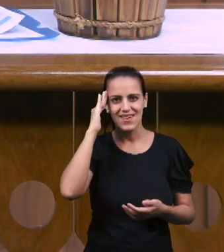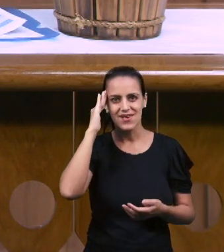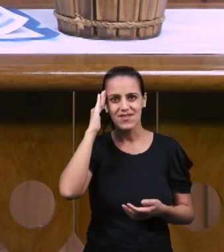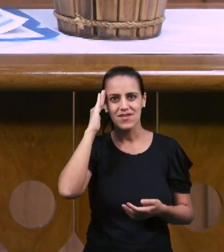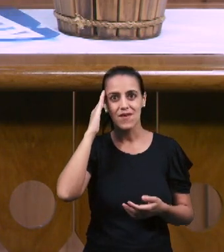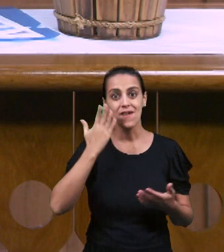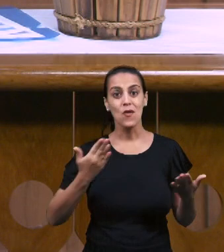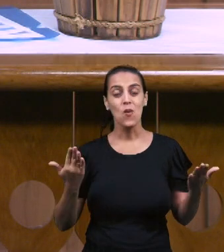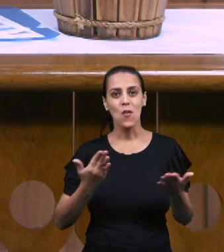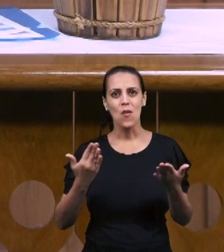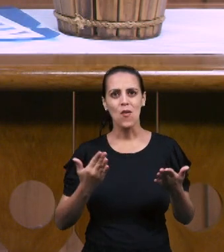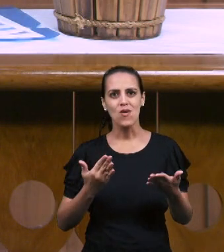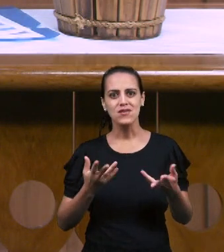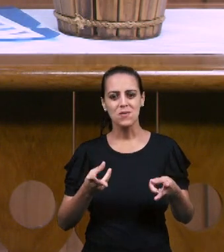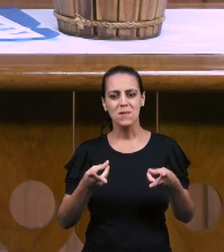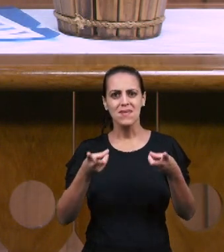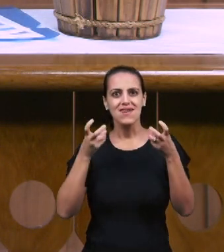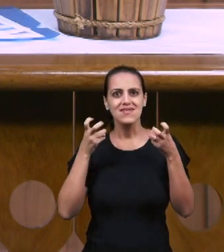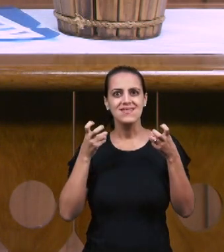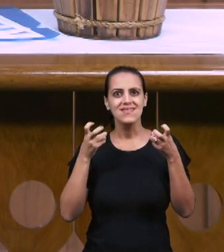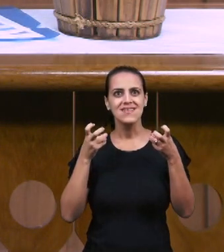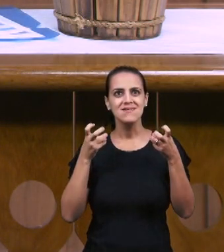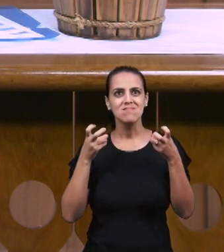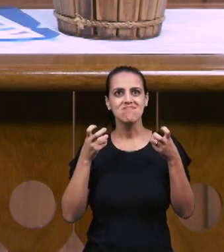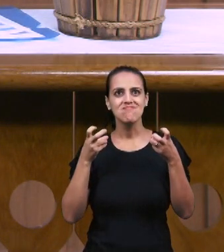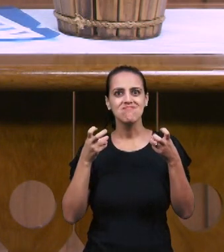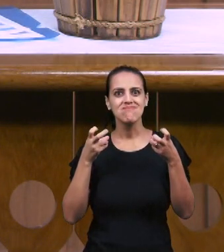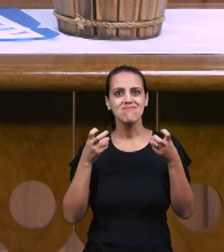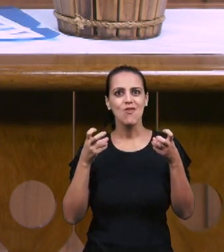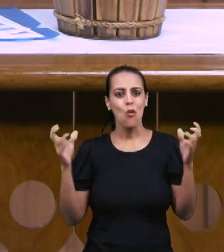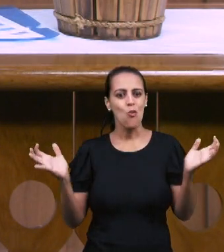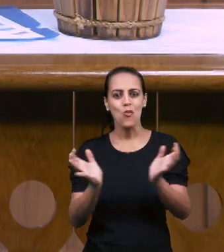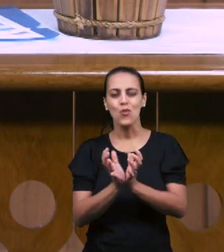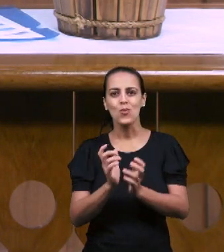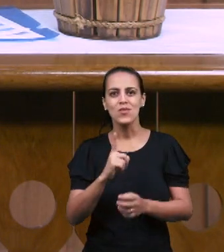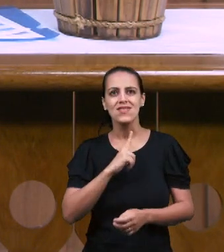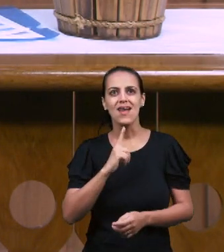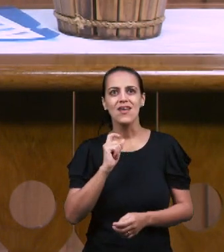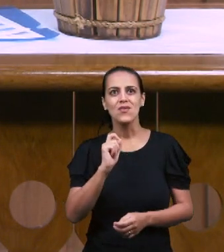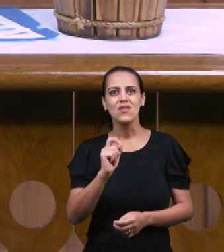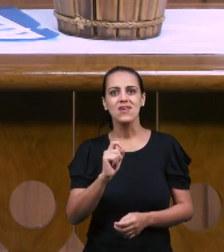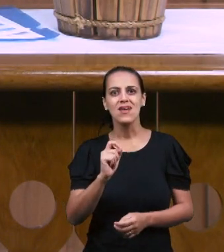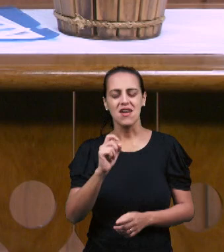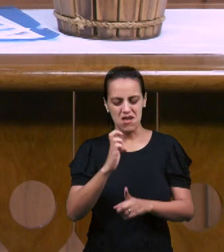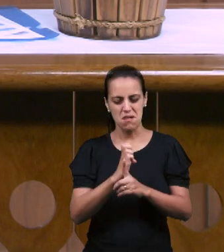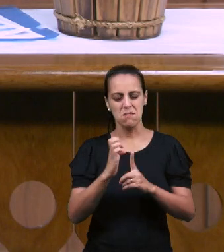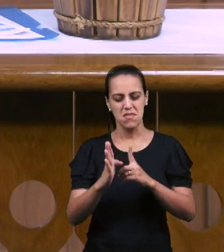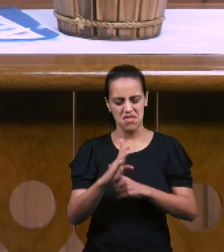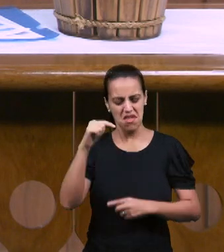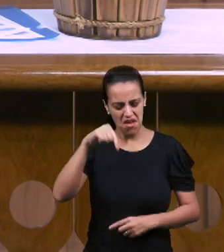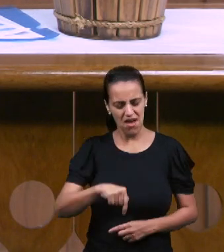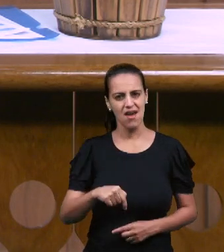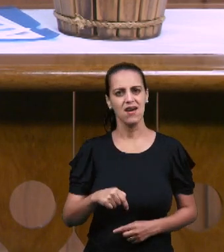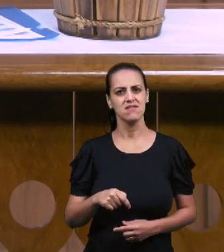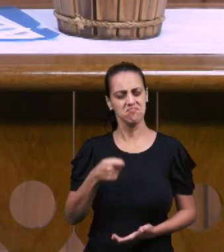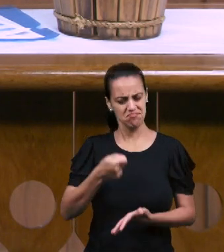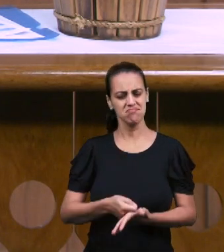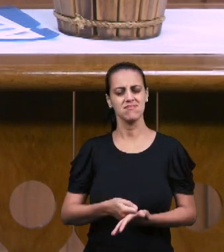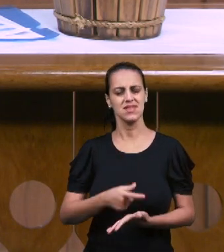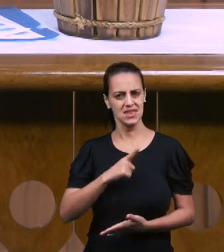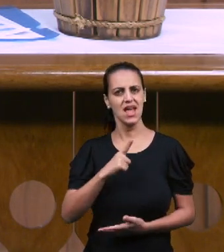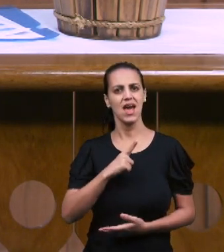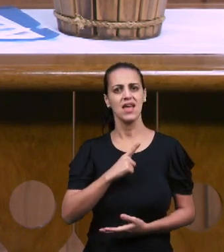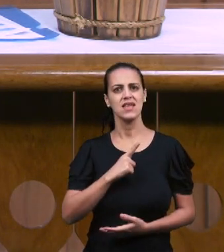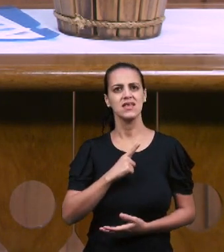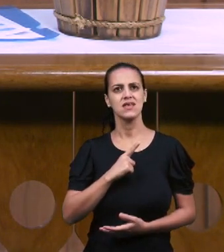train de voir un groupe qui a pris la direction. Il dit, ici c'est l'école biblique. Ici notre église, c'est l'école biblique